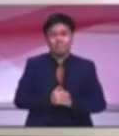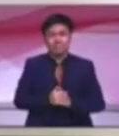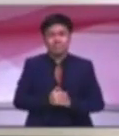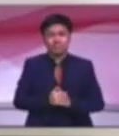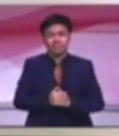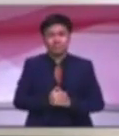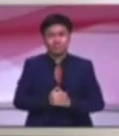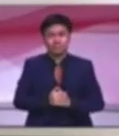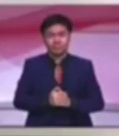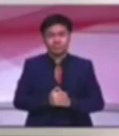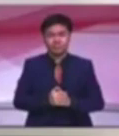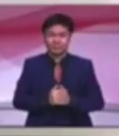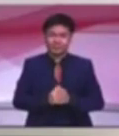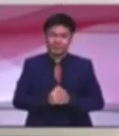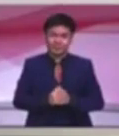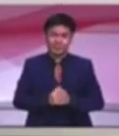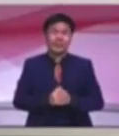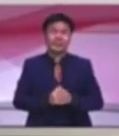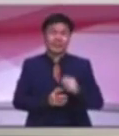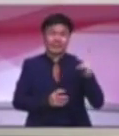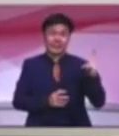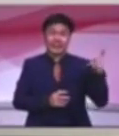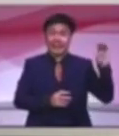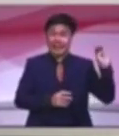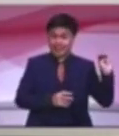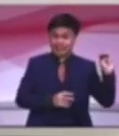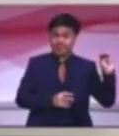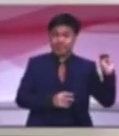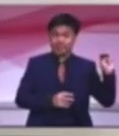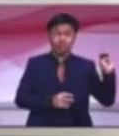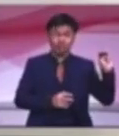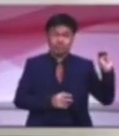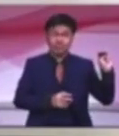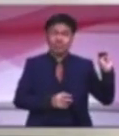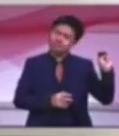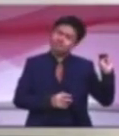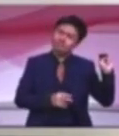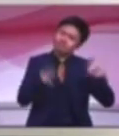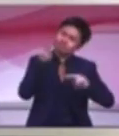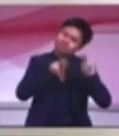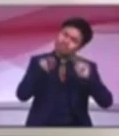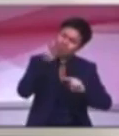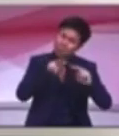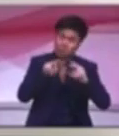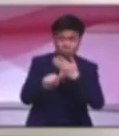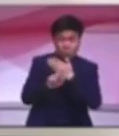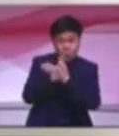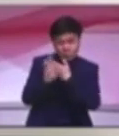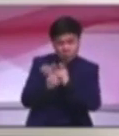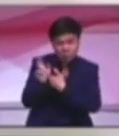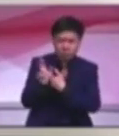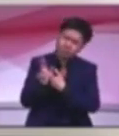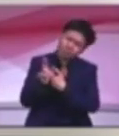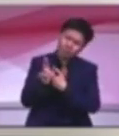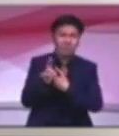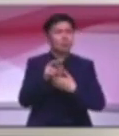Setelah Kementerian Kesihatan Malaysia ataupun KKM membuat penilaian risiko, akhirnya kita